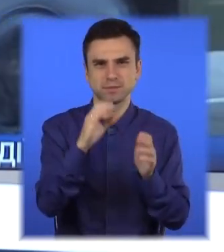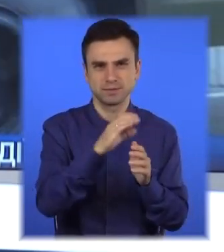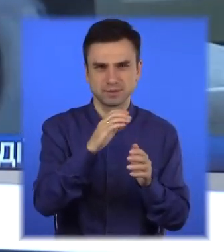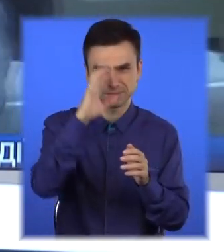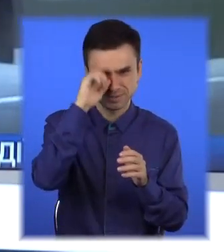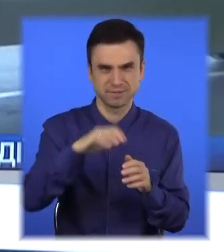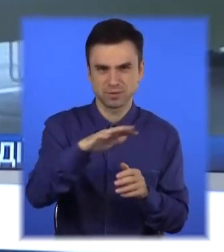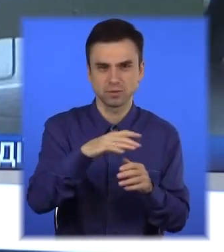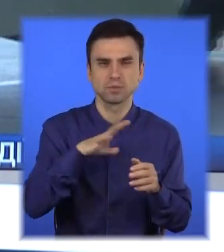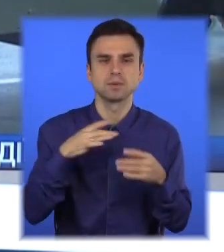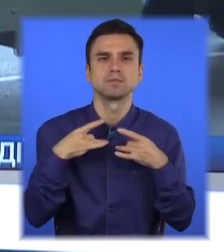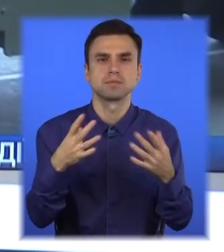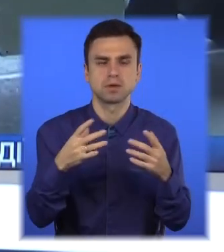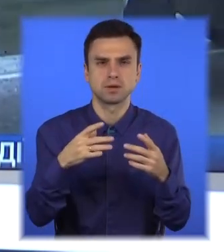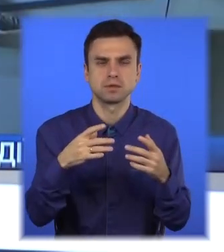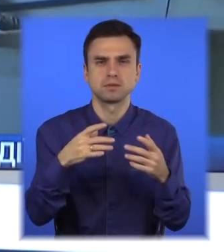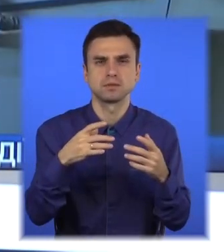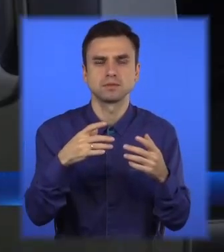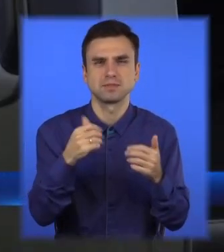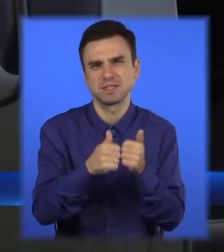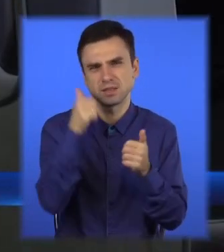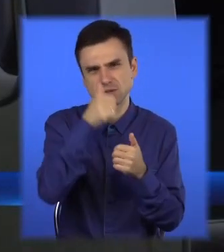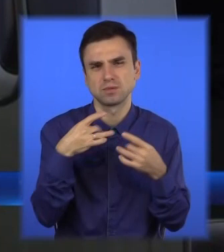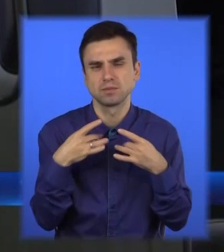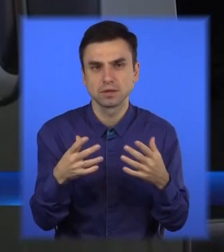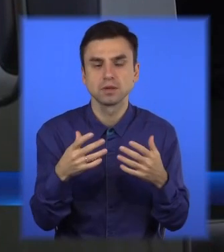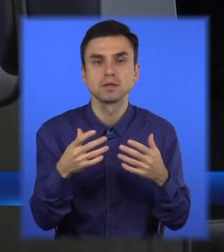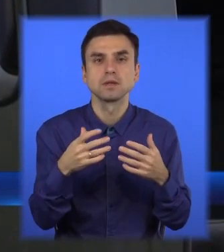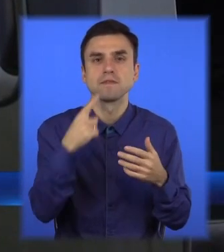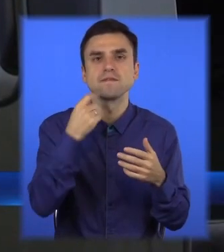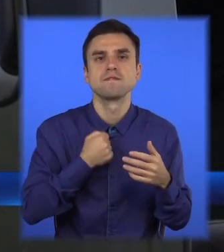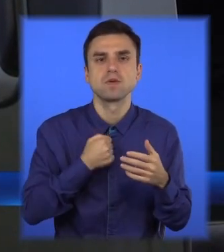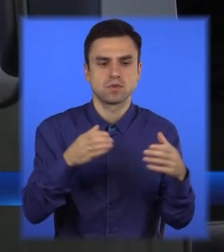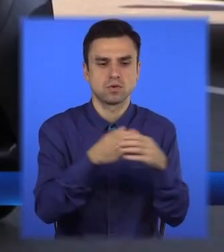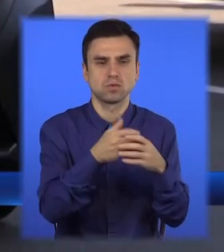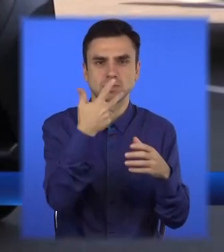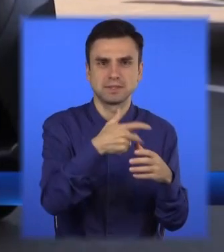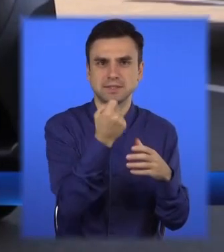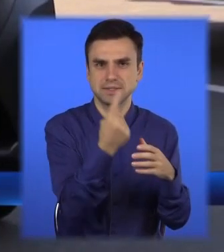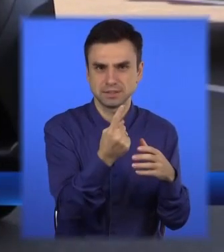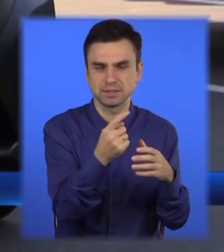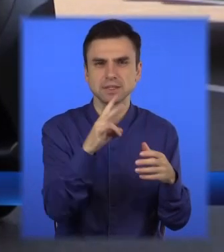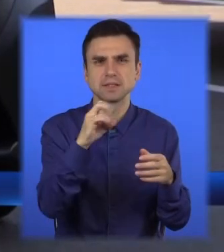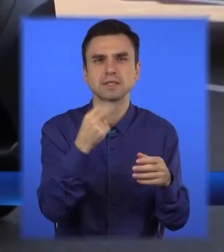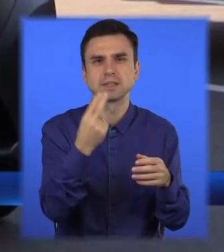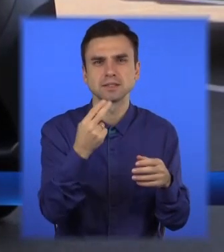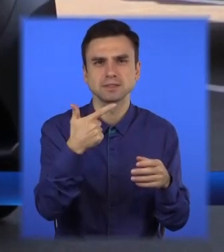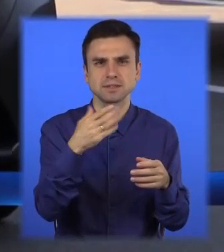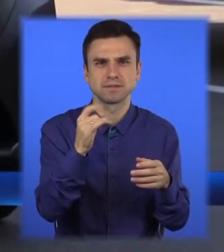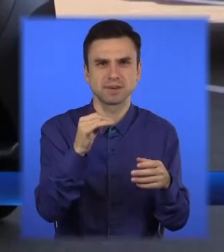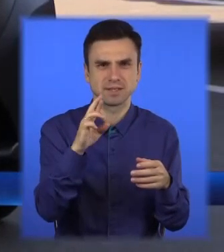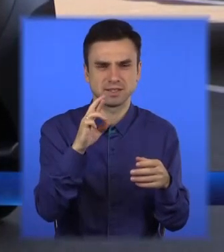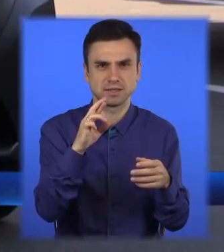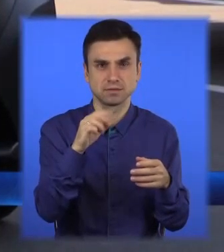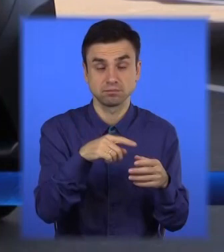Розі відсвяткували чергову річницю утворення частини 3011 Національної гвардії України. У зв'язку з